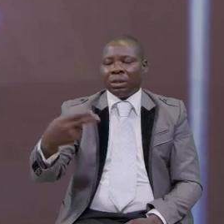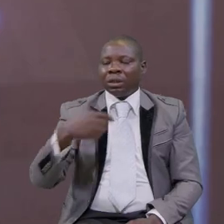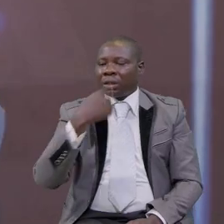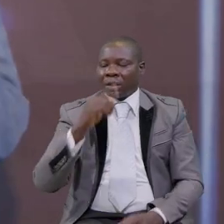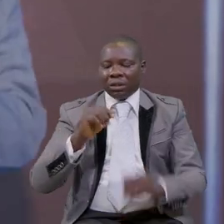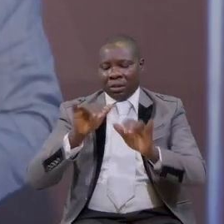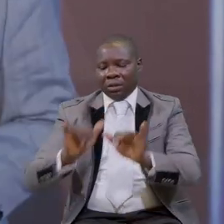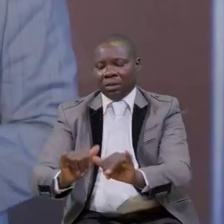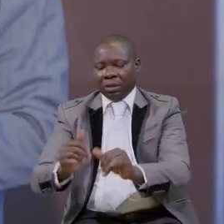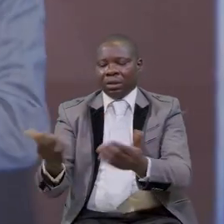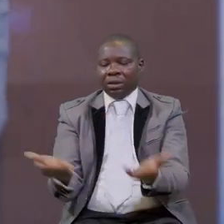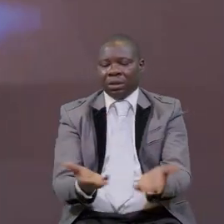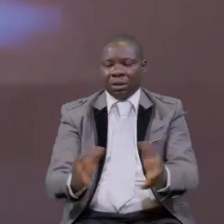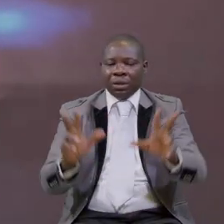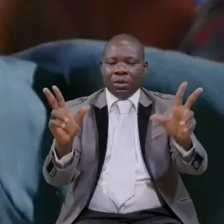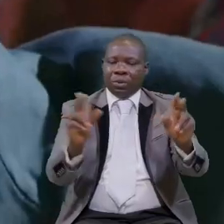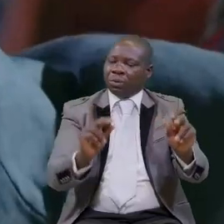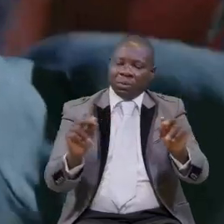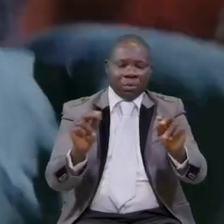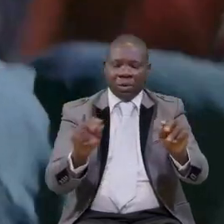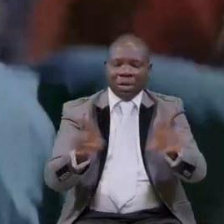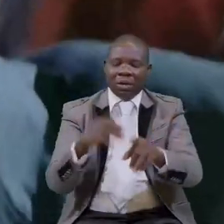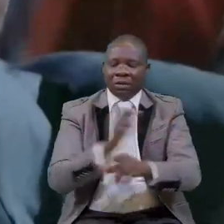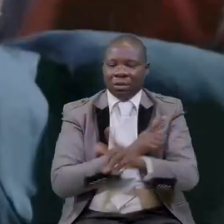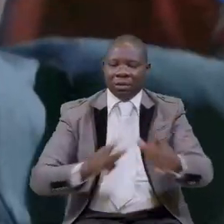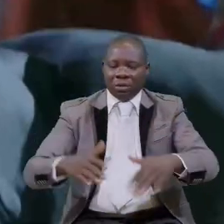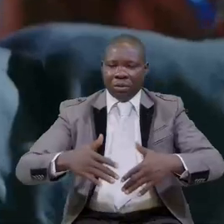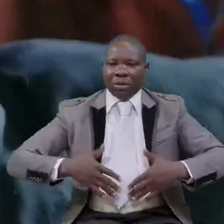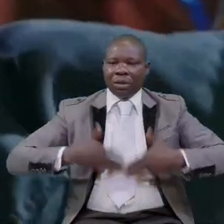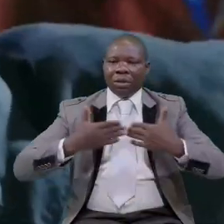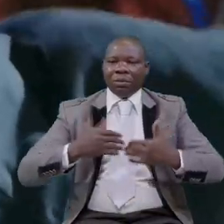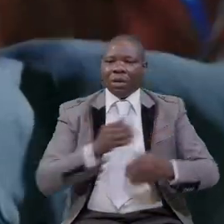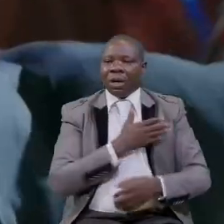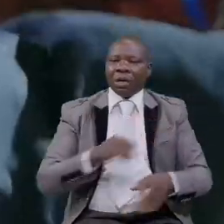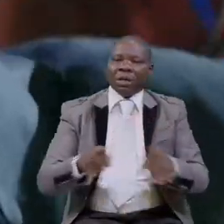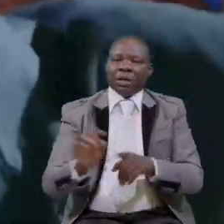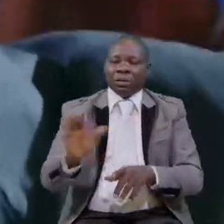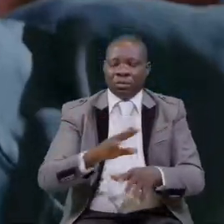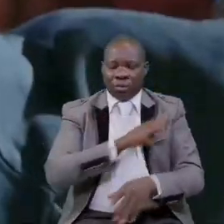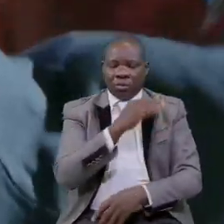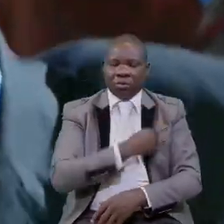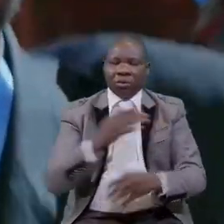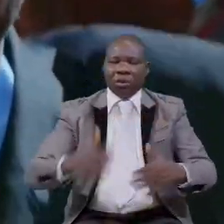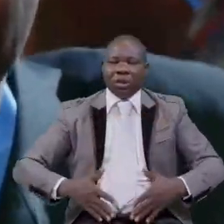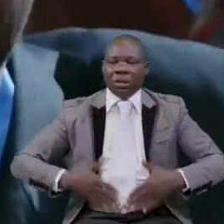Élie dit, reste ici, dit non, comme l'Éternel est vivant, et ton âme est